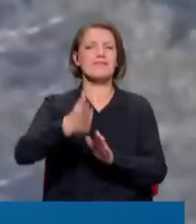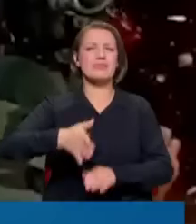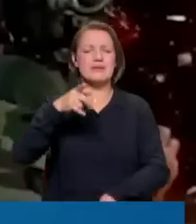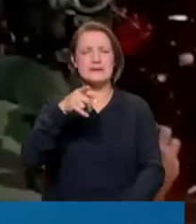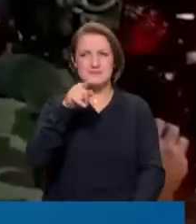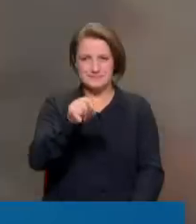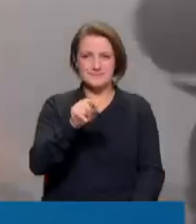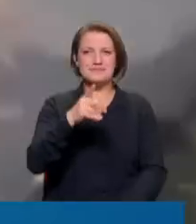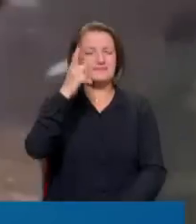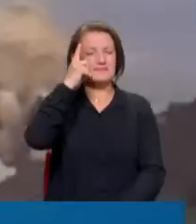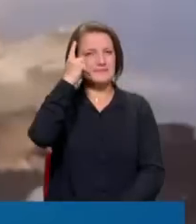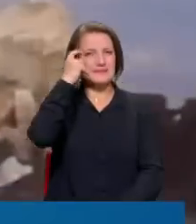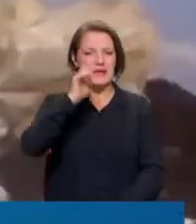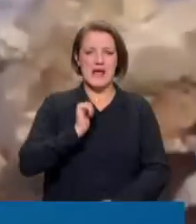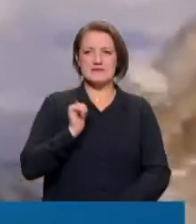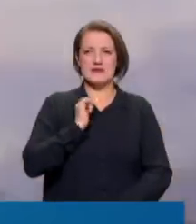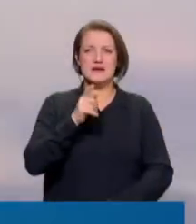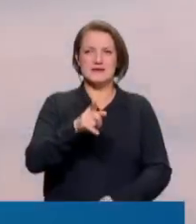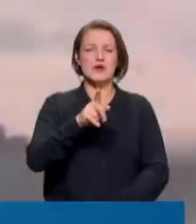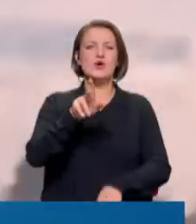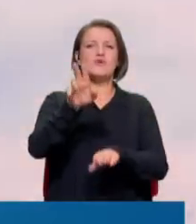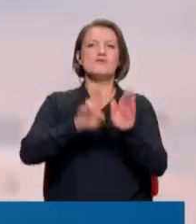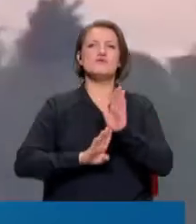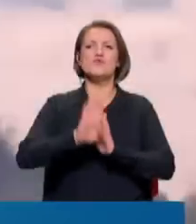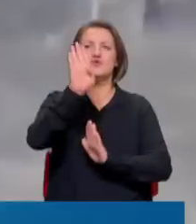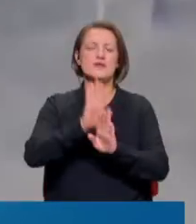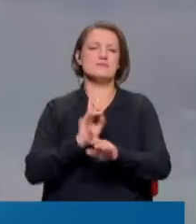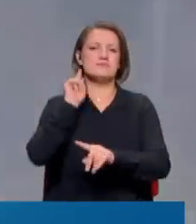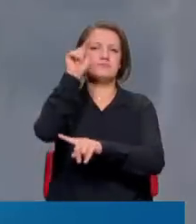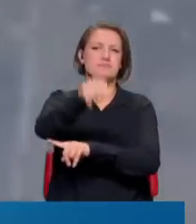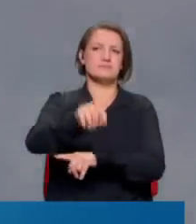sınırdaki İsrail askerlerine güdümlü füze saldırısı